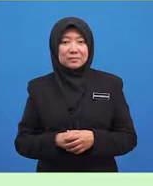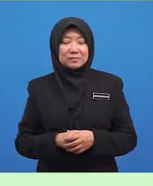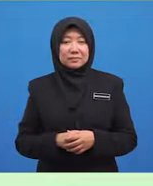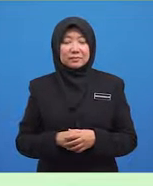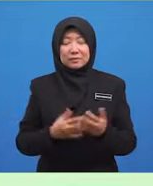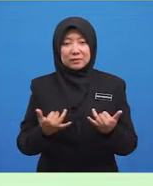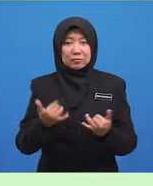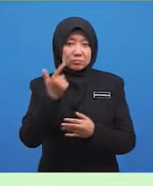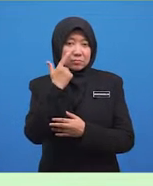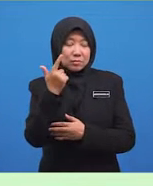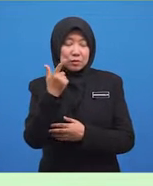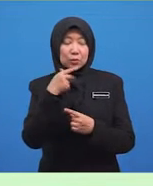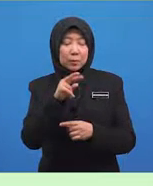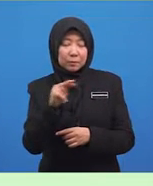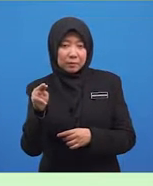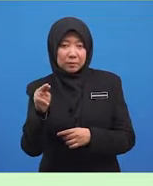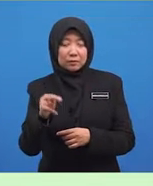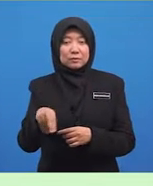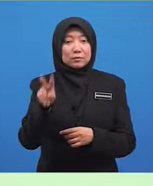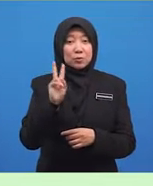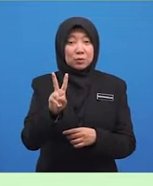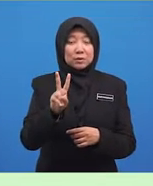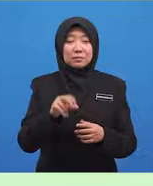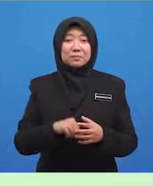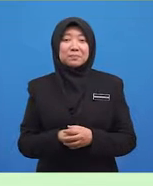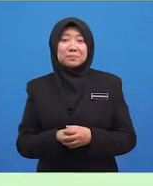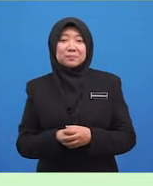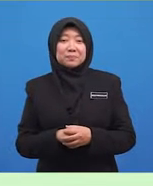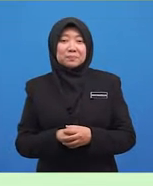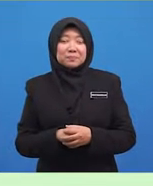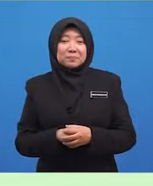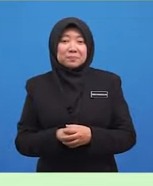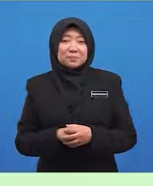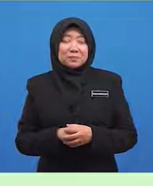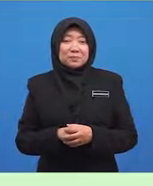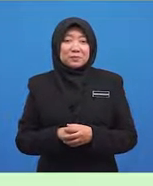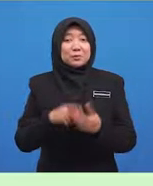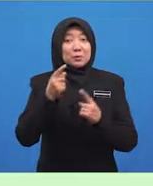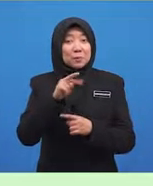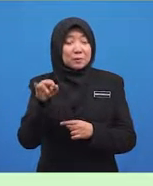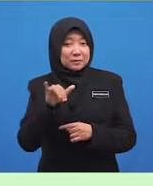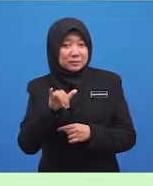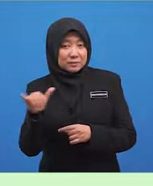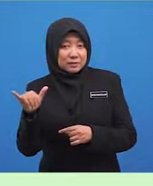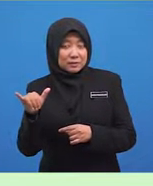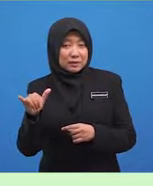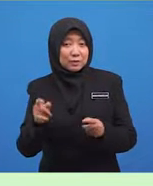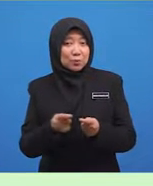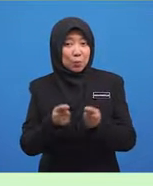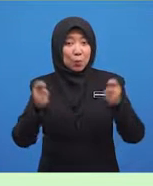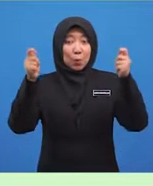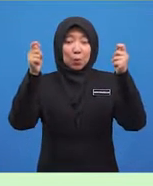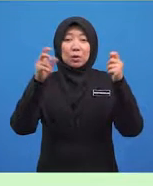Kita lihat jawapan yang kedua. Jawapannya ialah tong